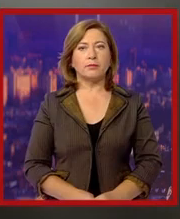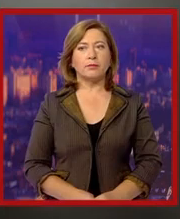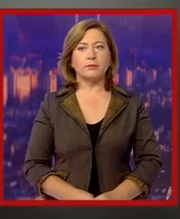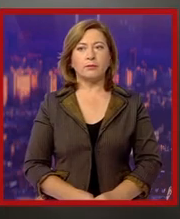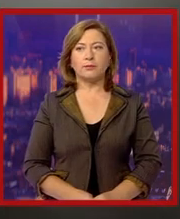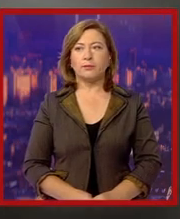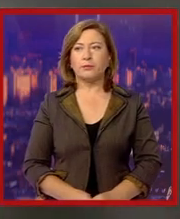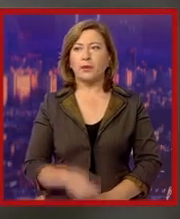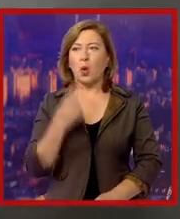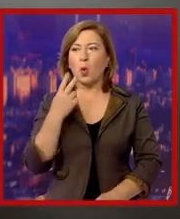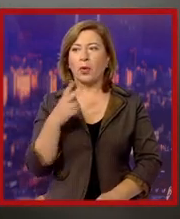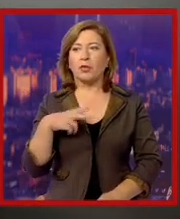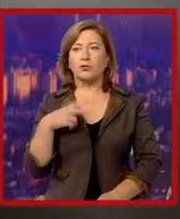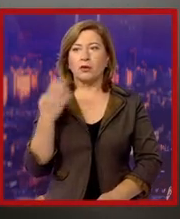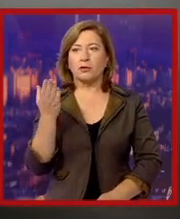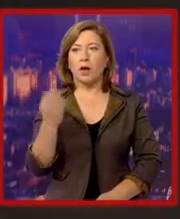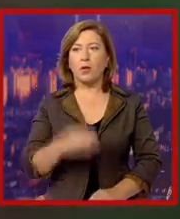Uite ce e acolo, omule!